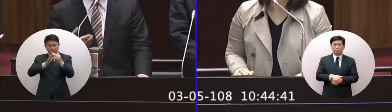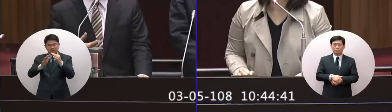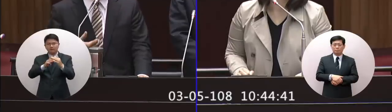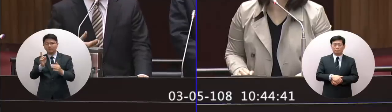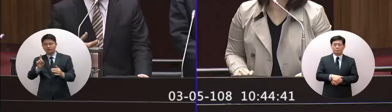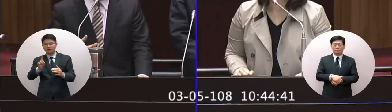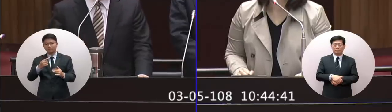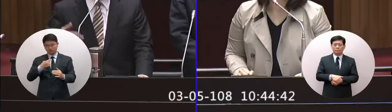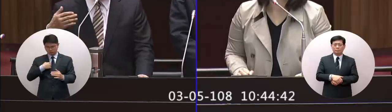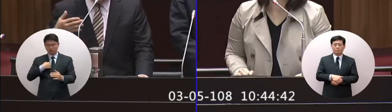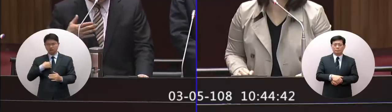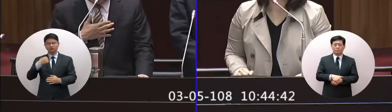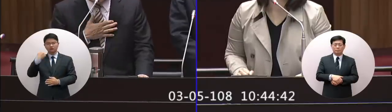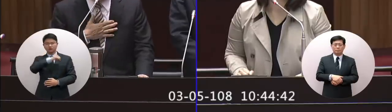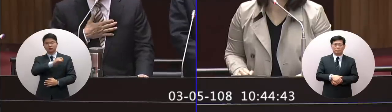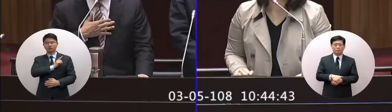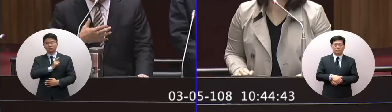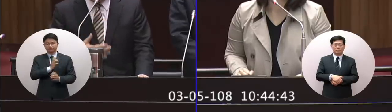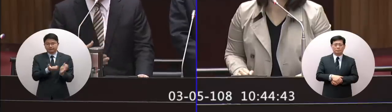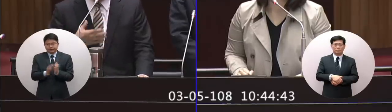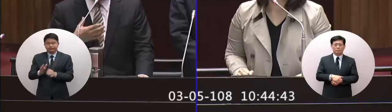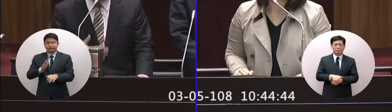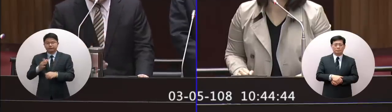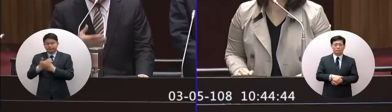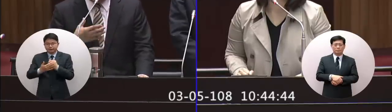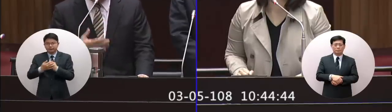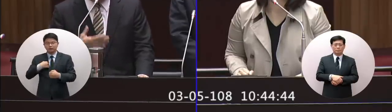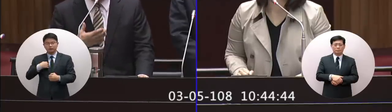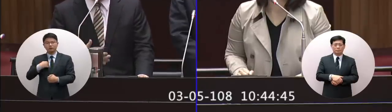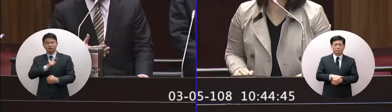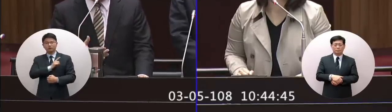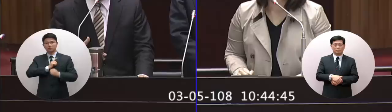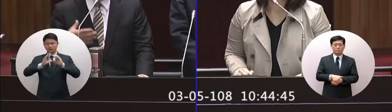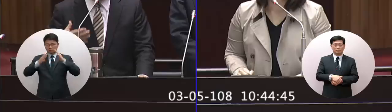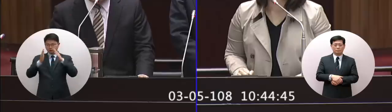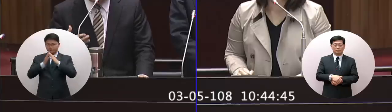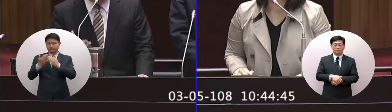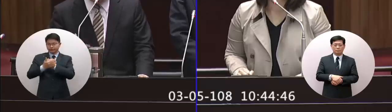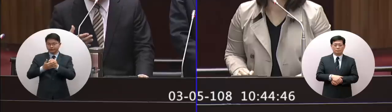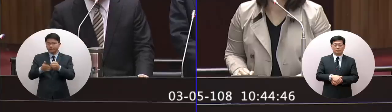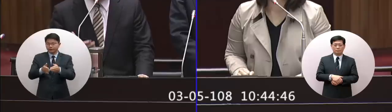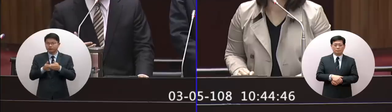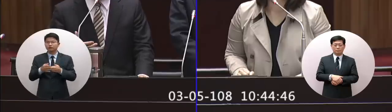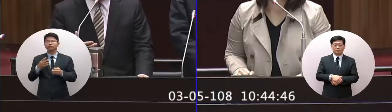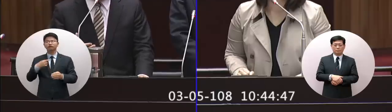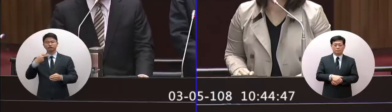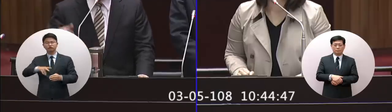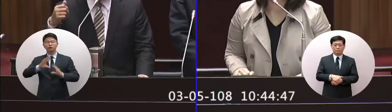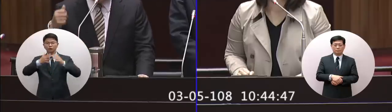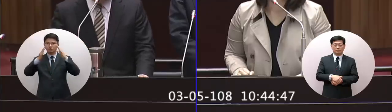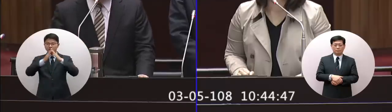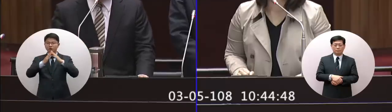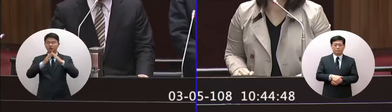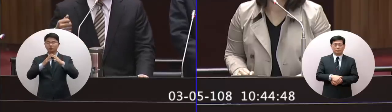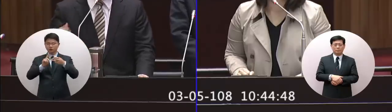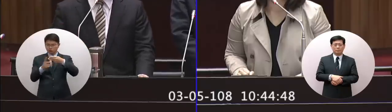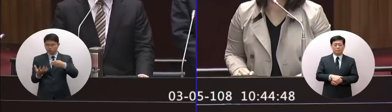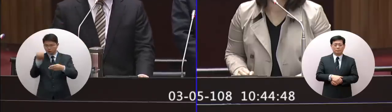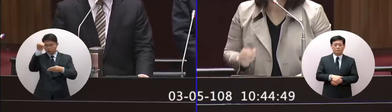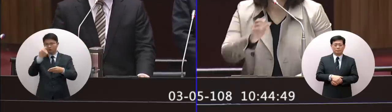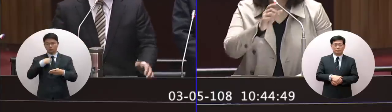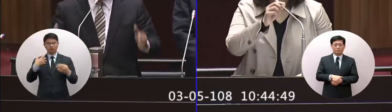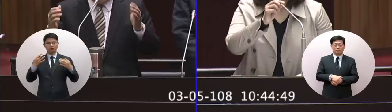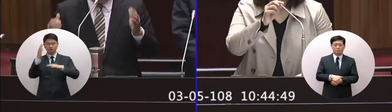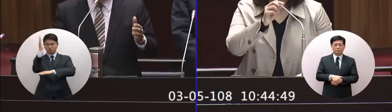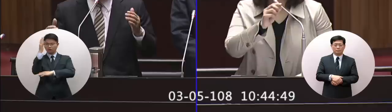力要对付台湾，基于保家卫国、维护国家主权，政府都有